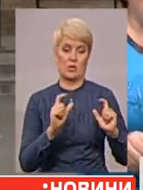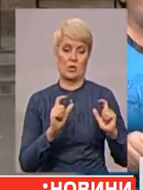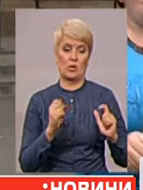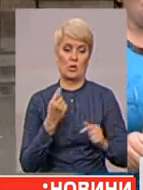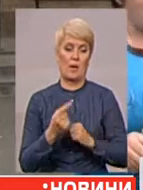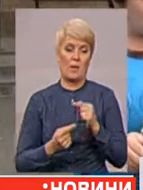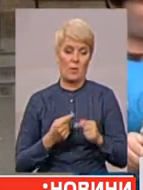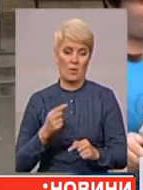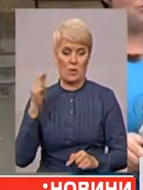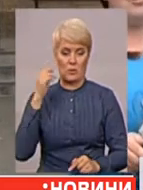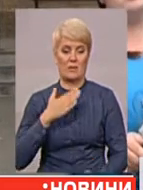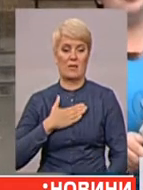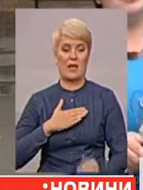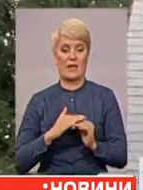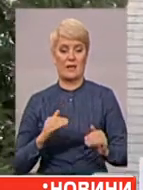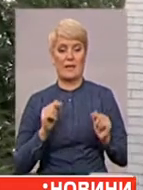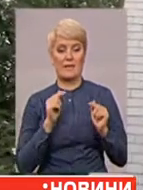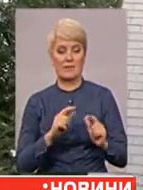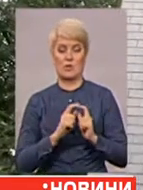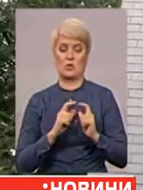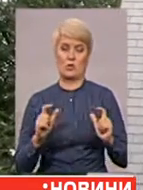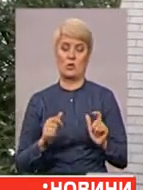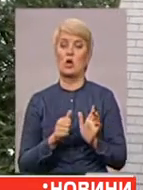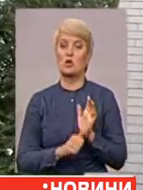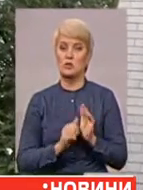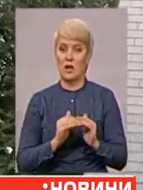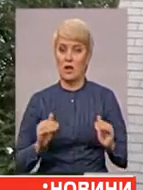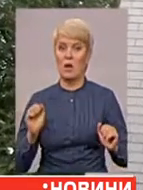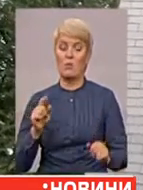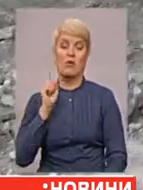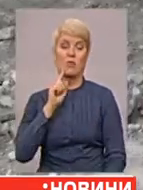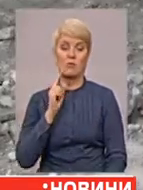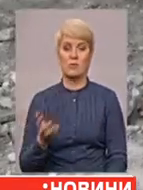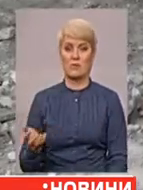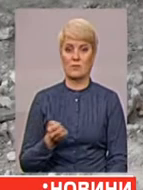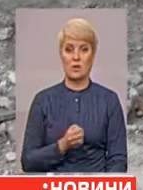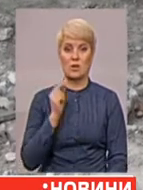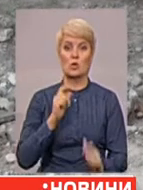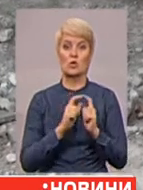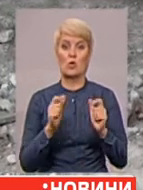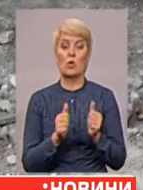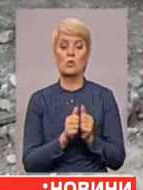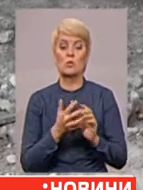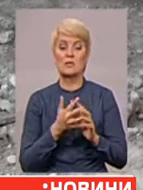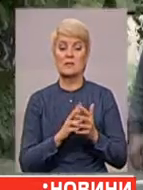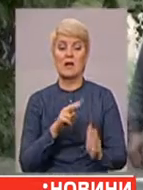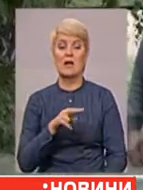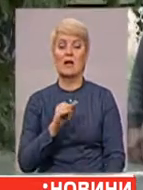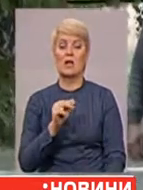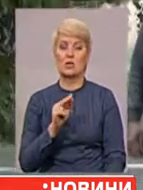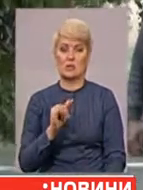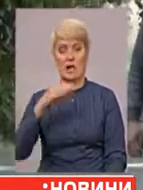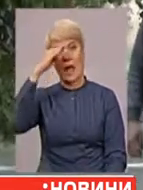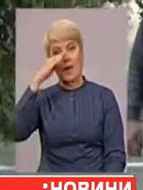одне покоління навчалося наших діток у цій школі. 60 учнів зможе тимчасово прийняти школа сусіднього села Кліщенці. Проте